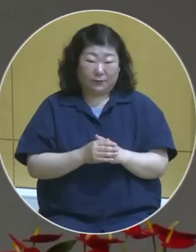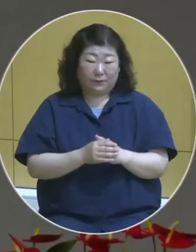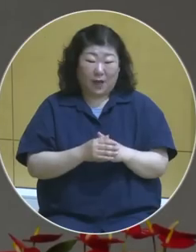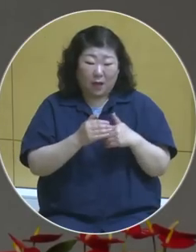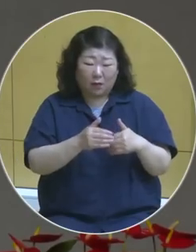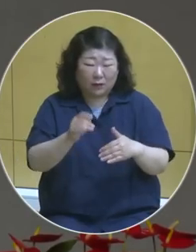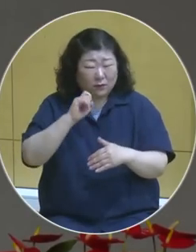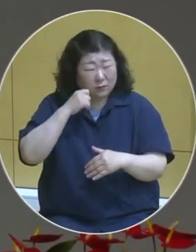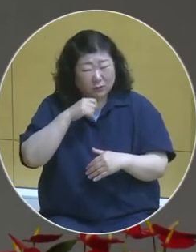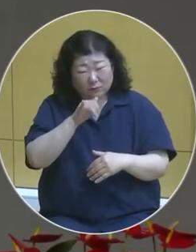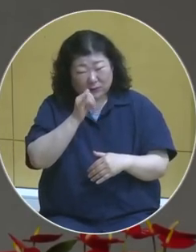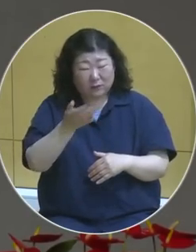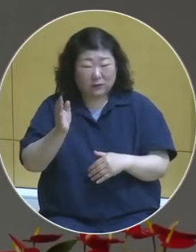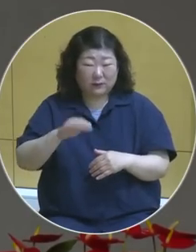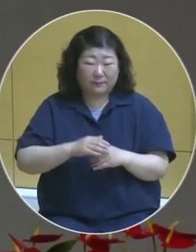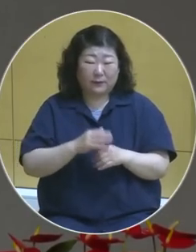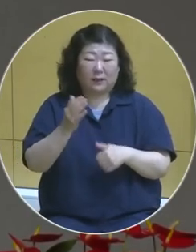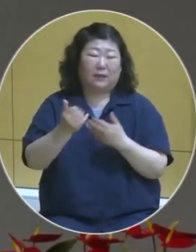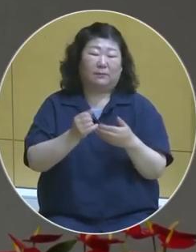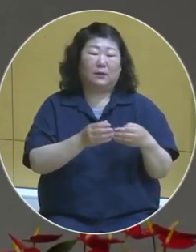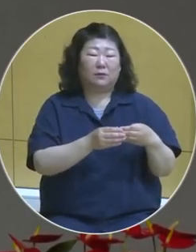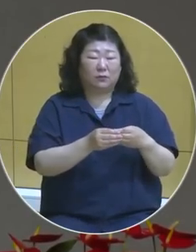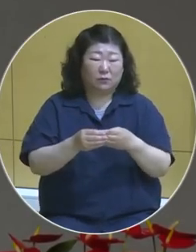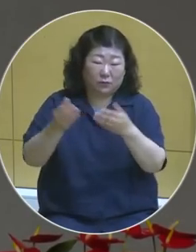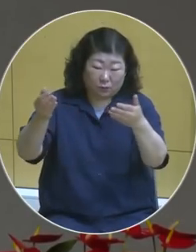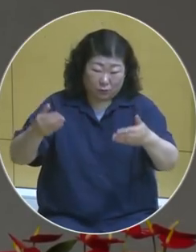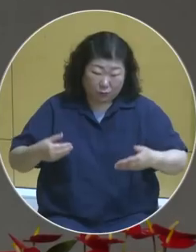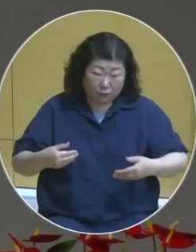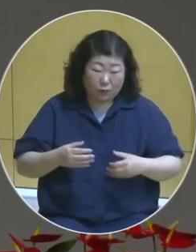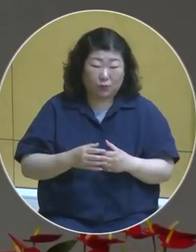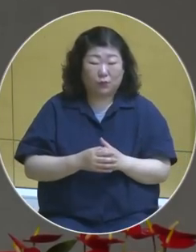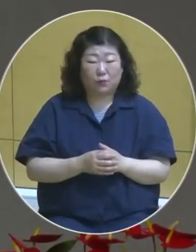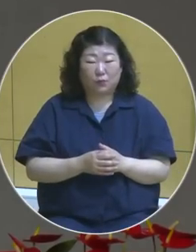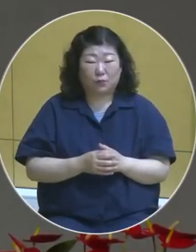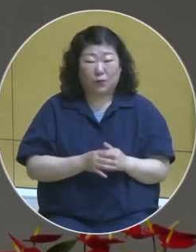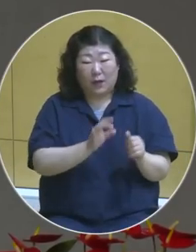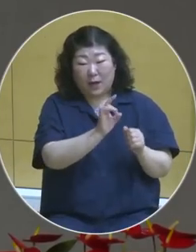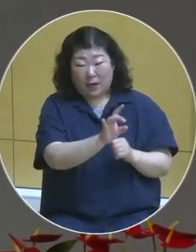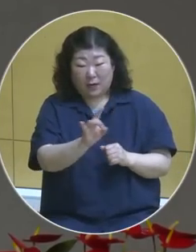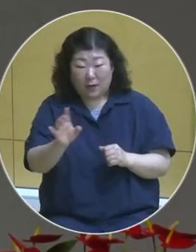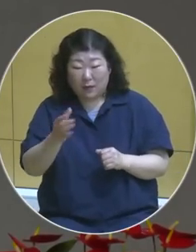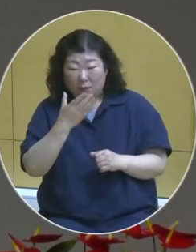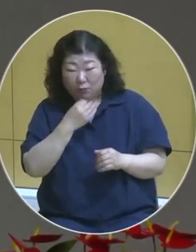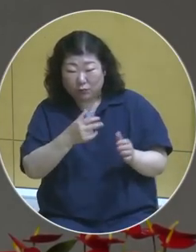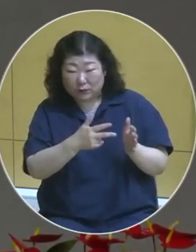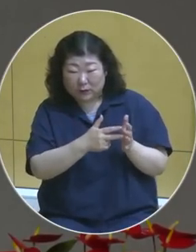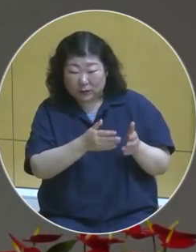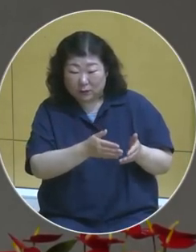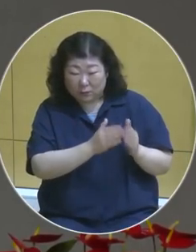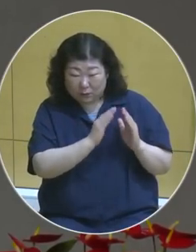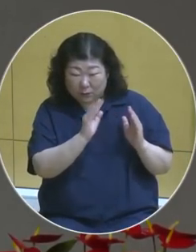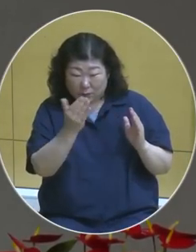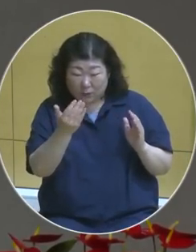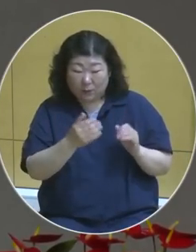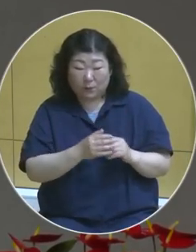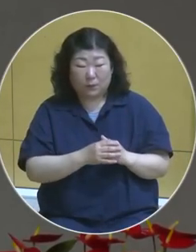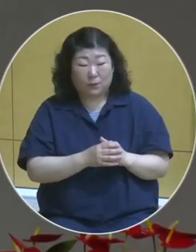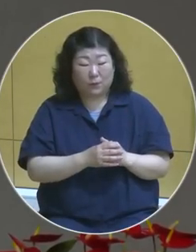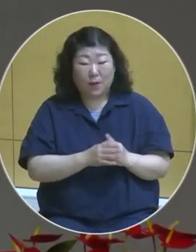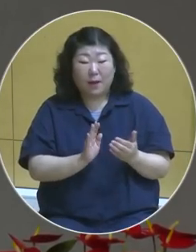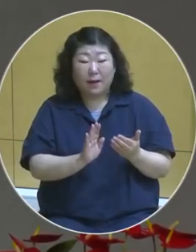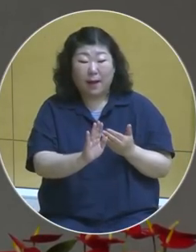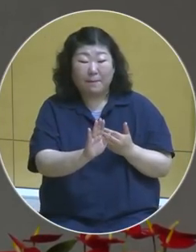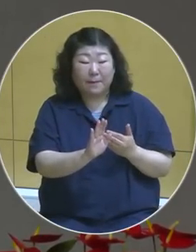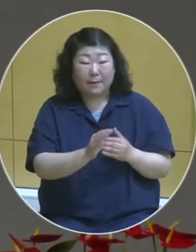어려웠지만은 하나님께서 그렇게 인도해 가시더라니까요. 하나하나 하면서 복지재단도 만들게 하셨고 이 앞에